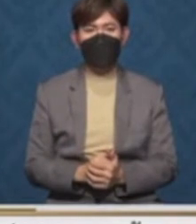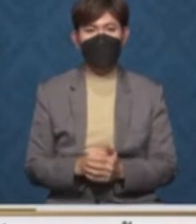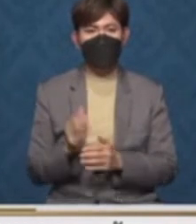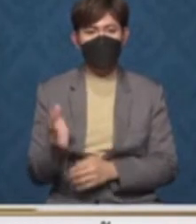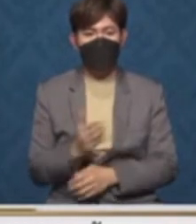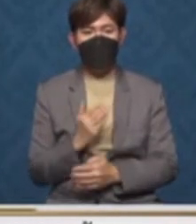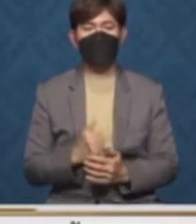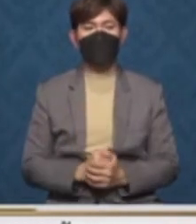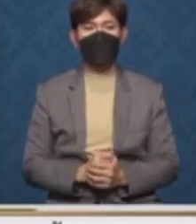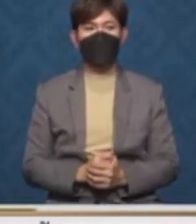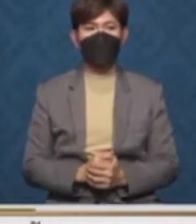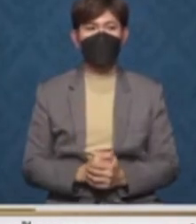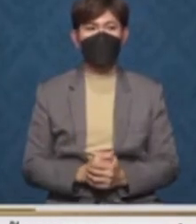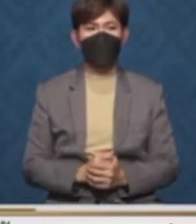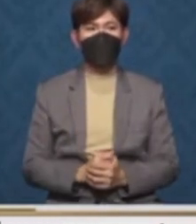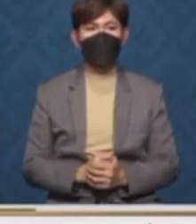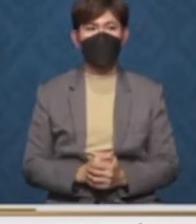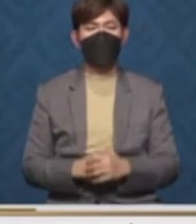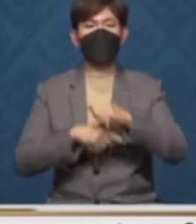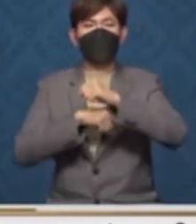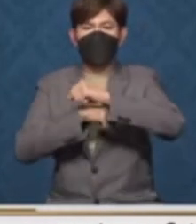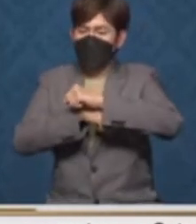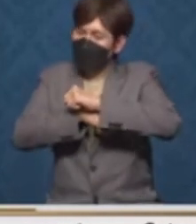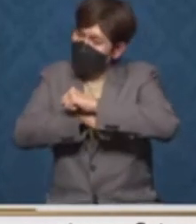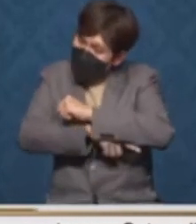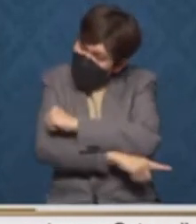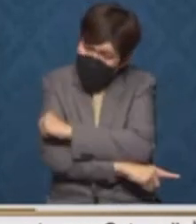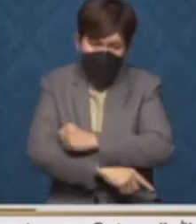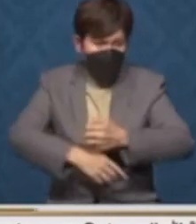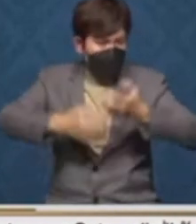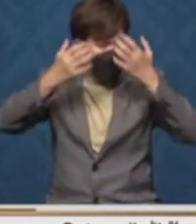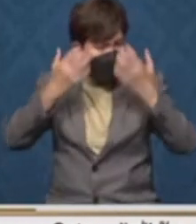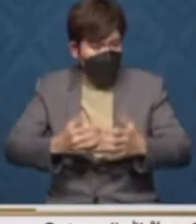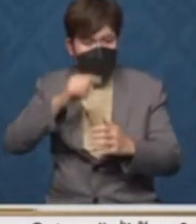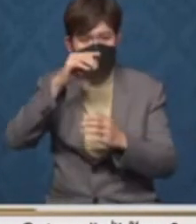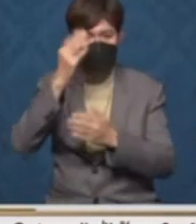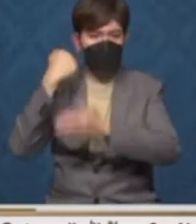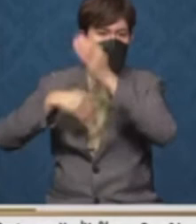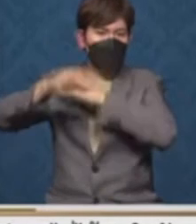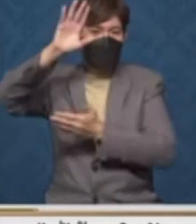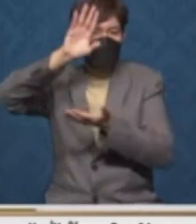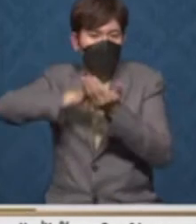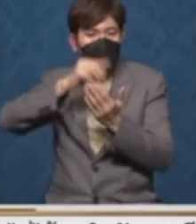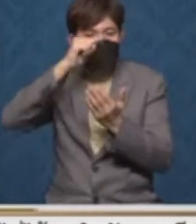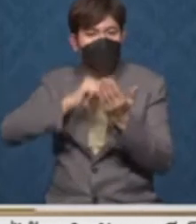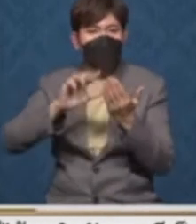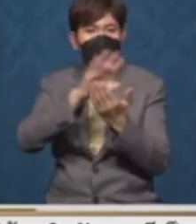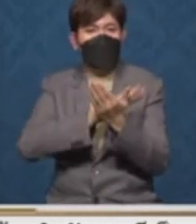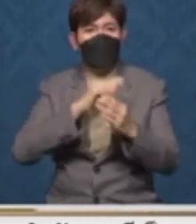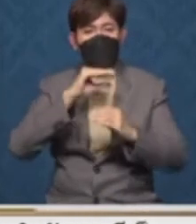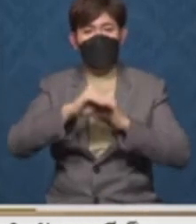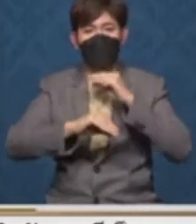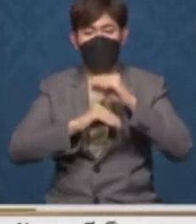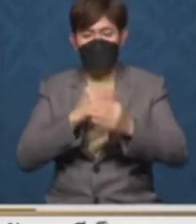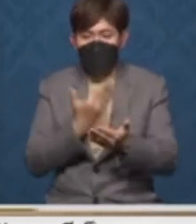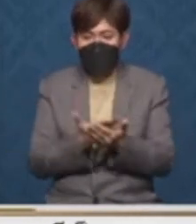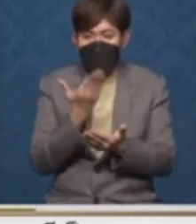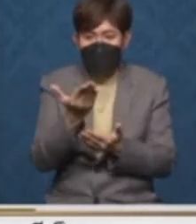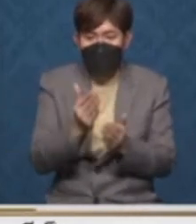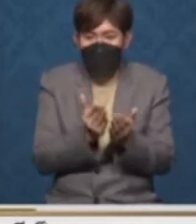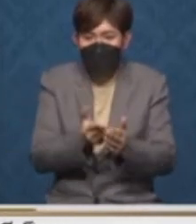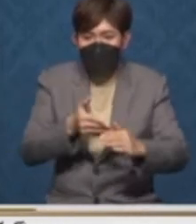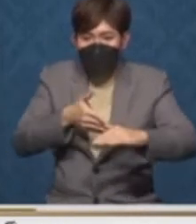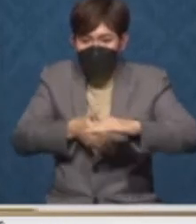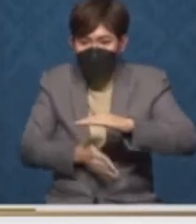ครับการทุจริตครั้งใหญ่ที่สุดในประวัติศาสตร์ชาติไทยจากโครงการจัดหาเรือดำน้ำของกองทัพเ